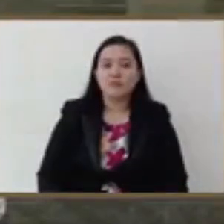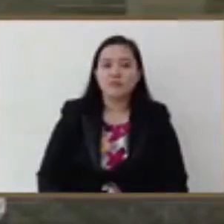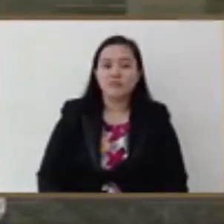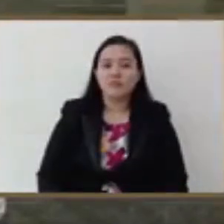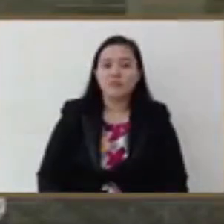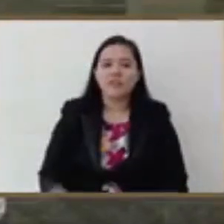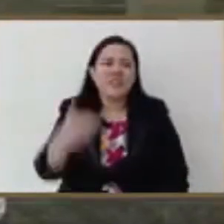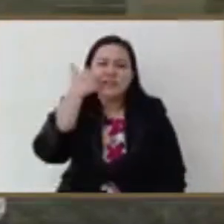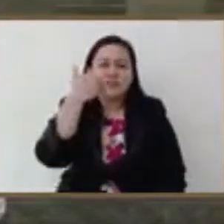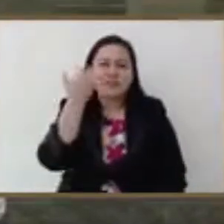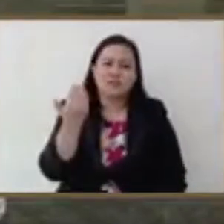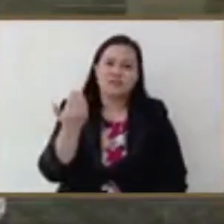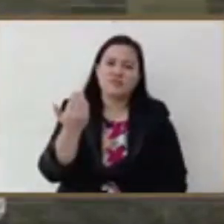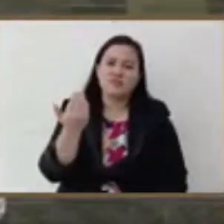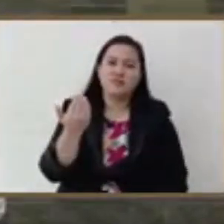What a shame.